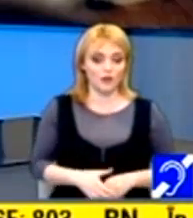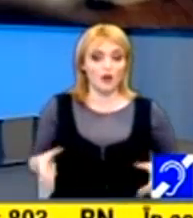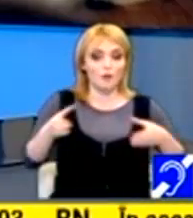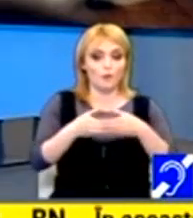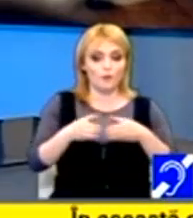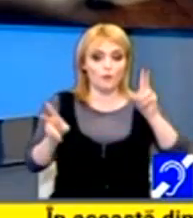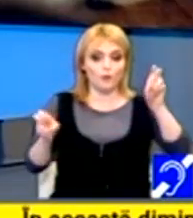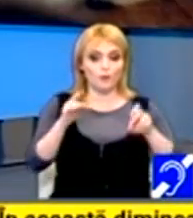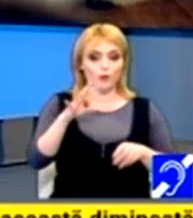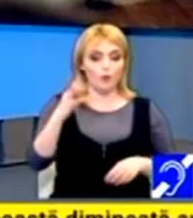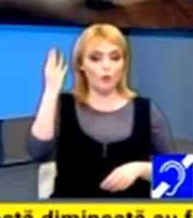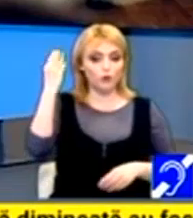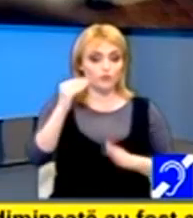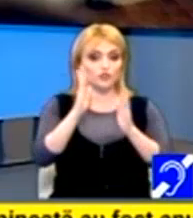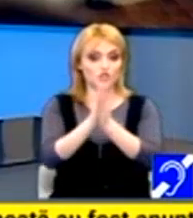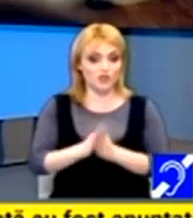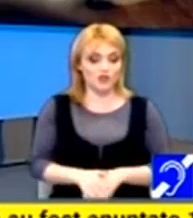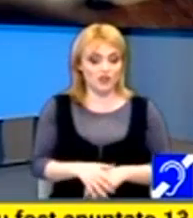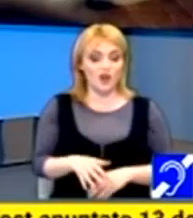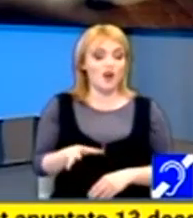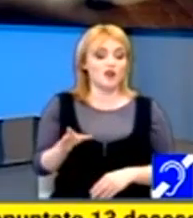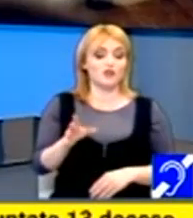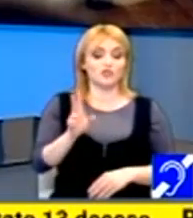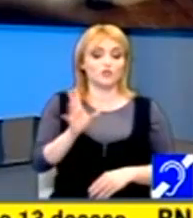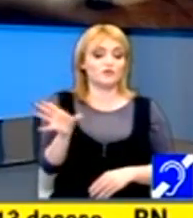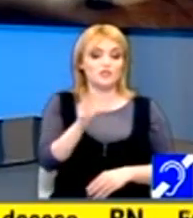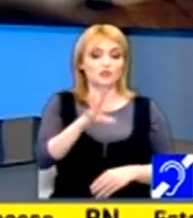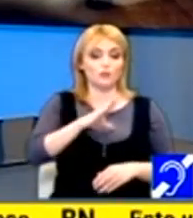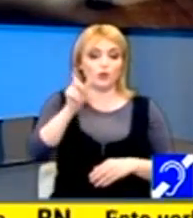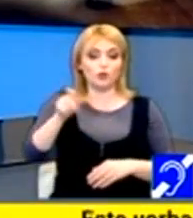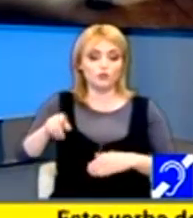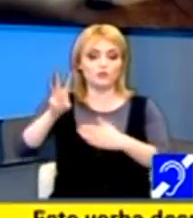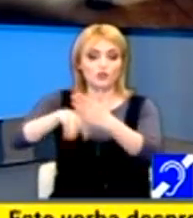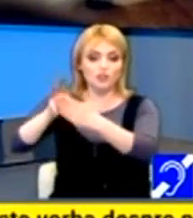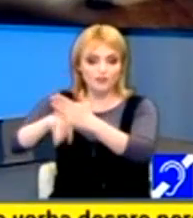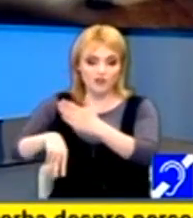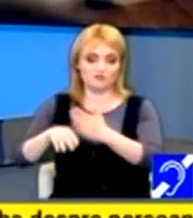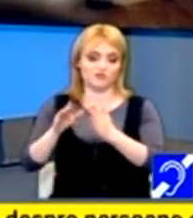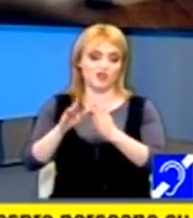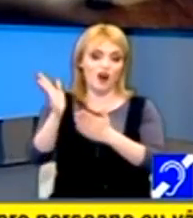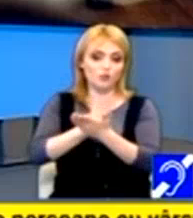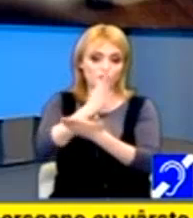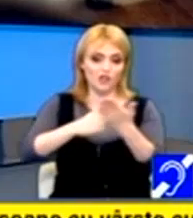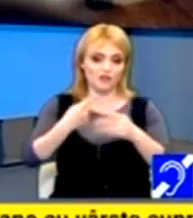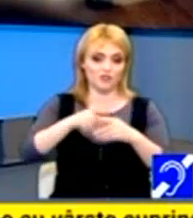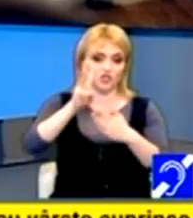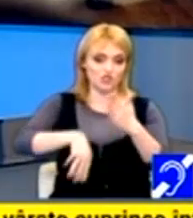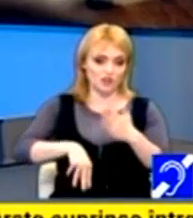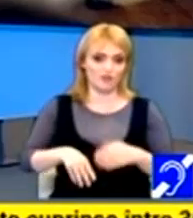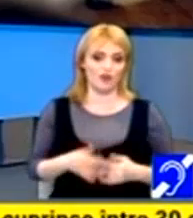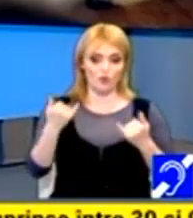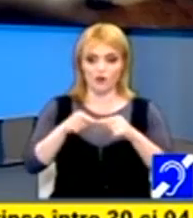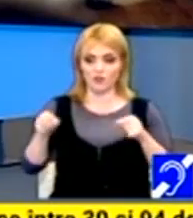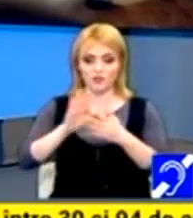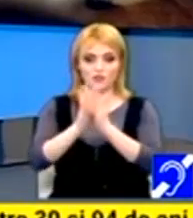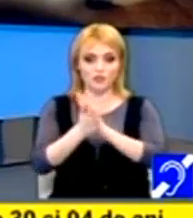Pro-Moldova cere amnistierea tuturor celor care au fost sancționați în perioada stării de urgență pentru încălcarea măsurilor luate de autorități în vederea limitării